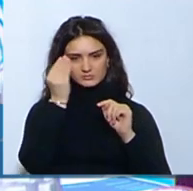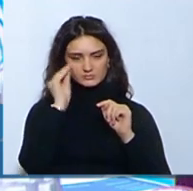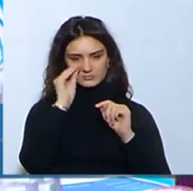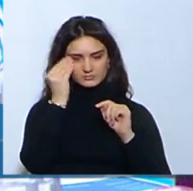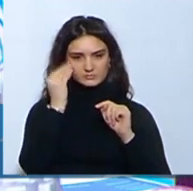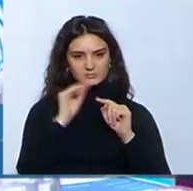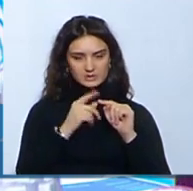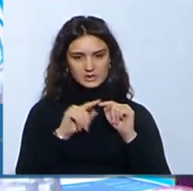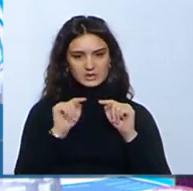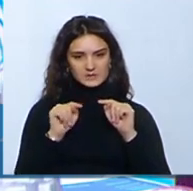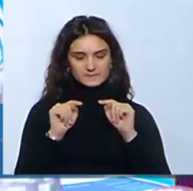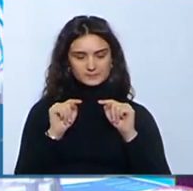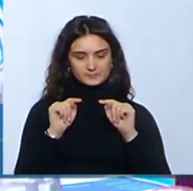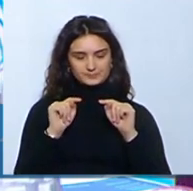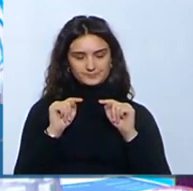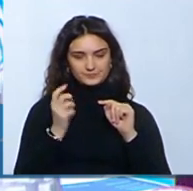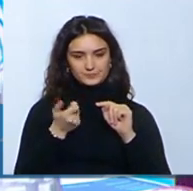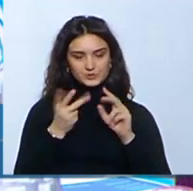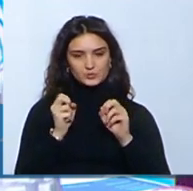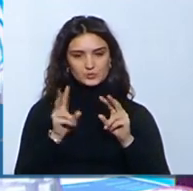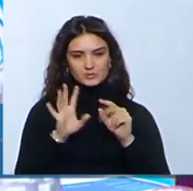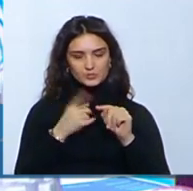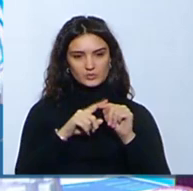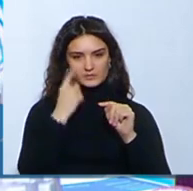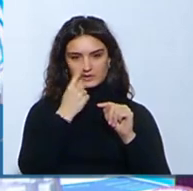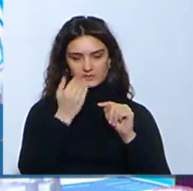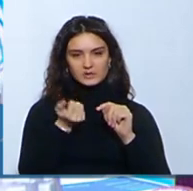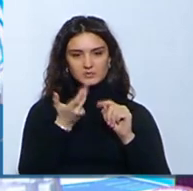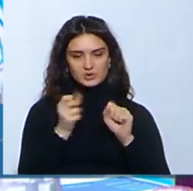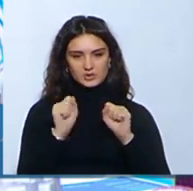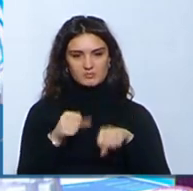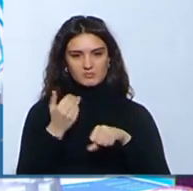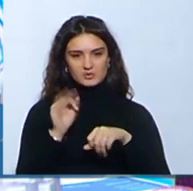გამორეცხვა, რამდენად უსაფრთხოა